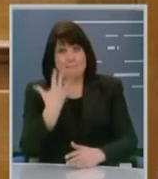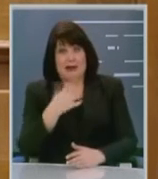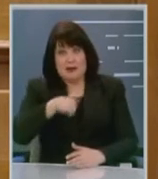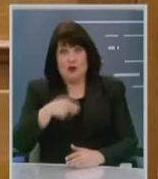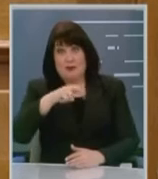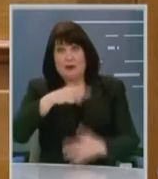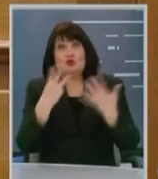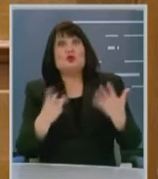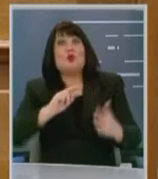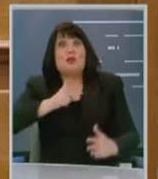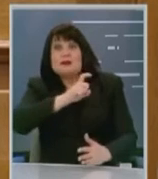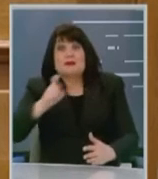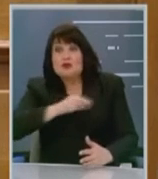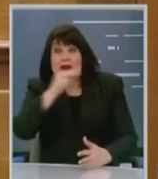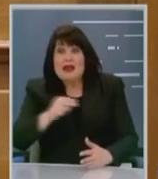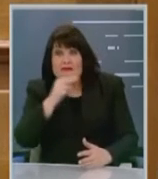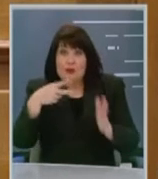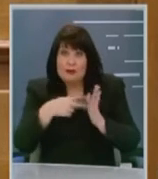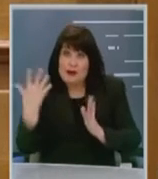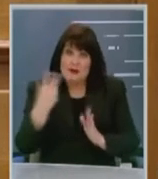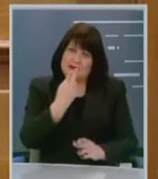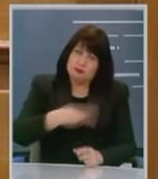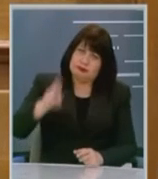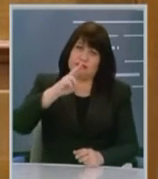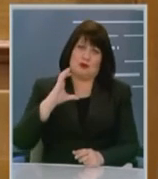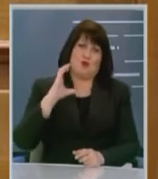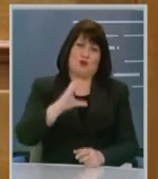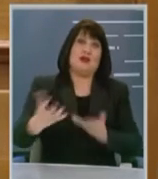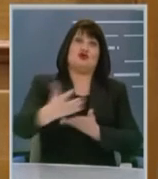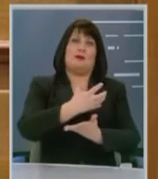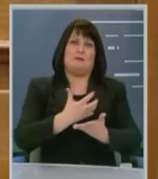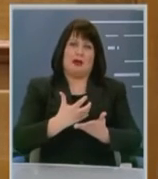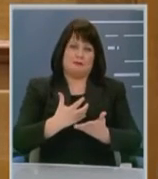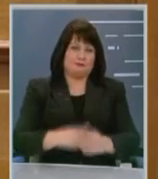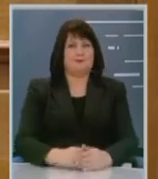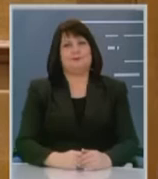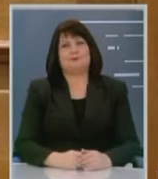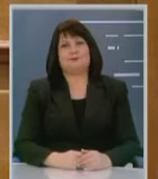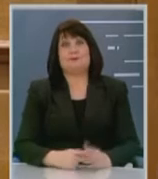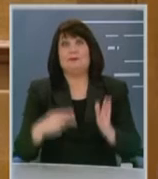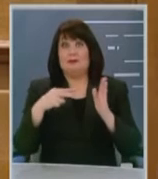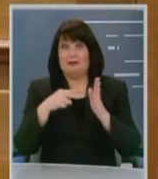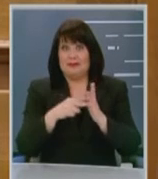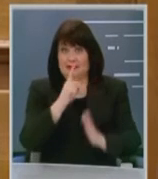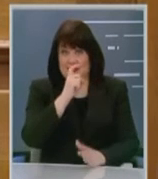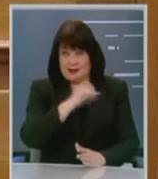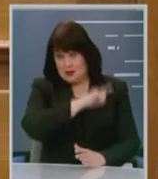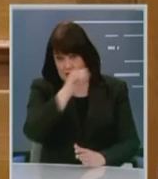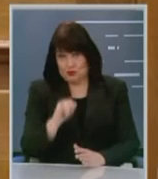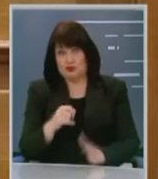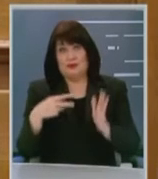5,28 δις το 2015. Ενώ από το 2010 έως